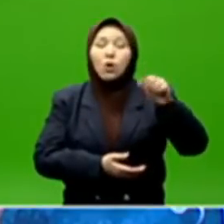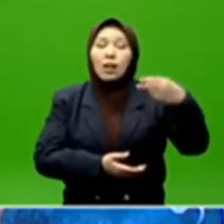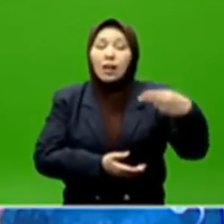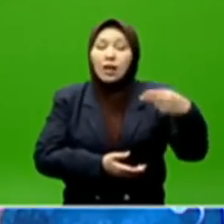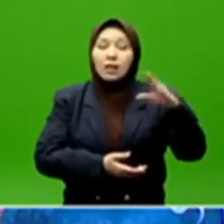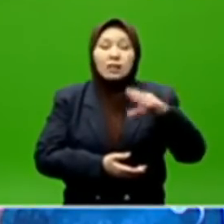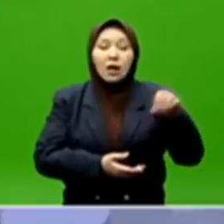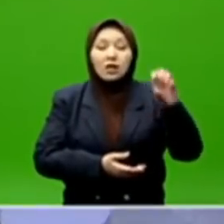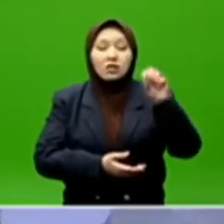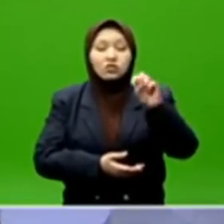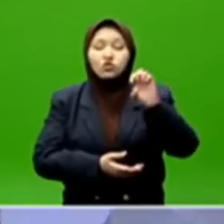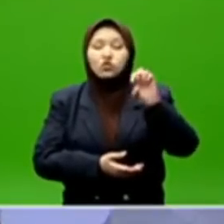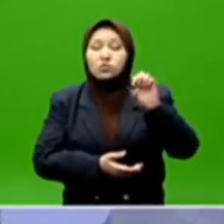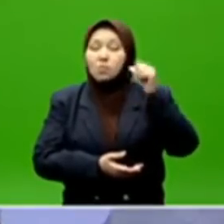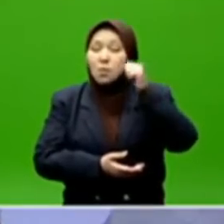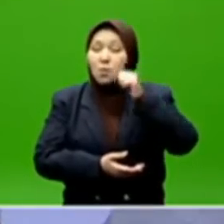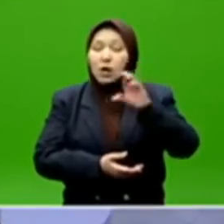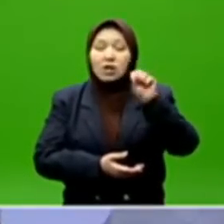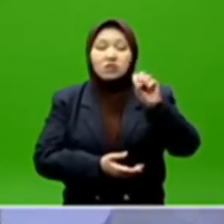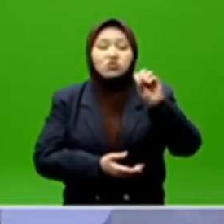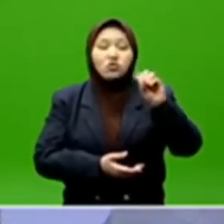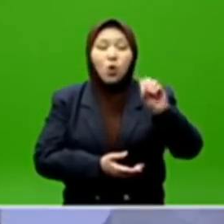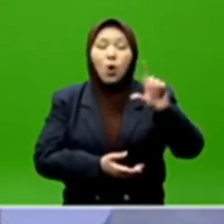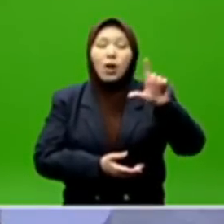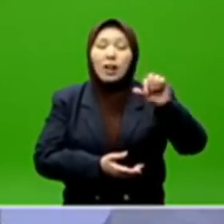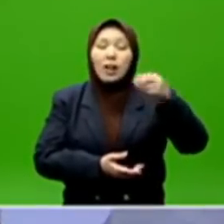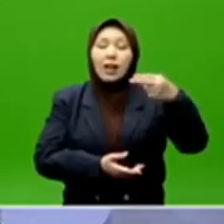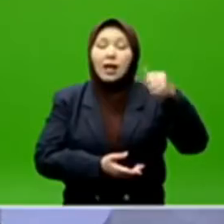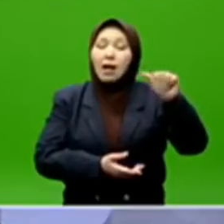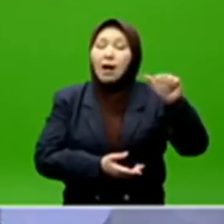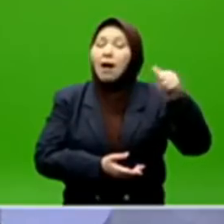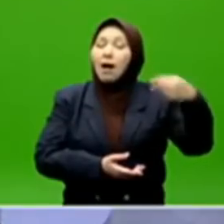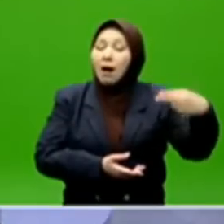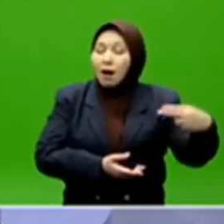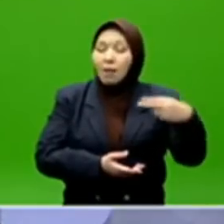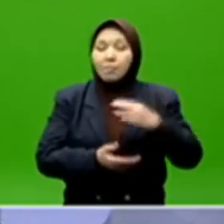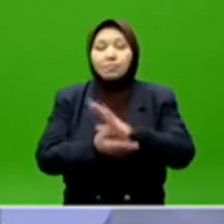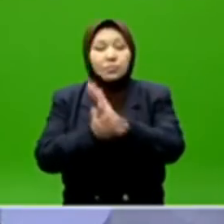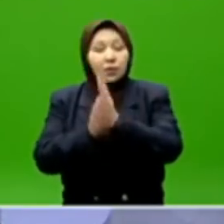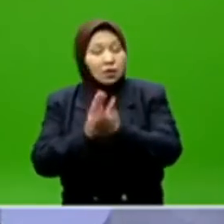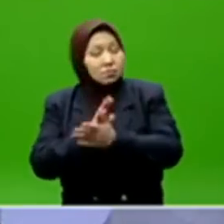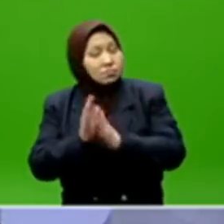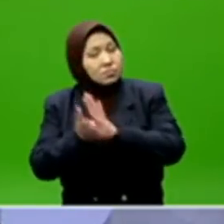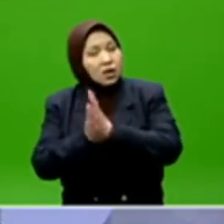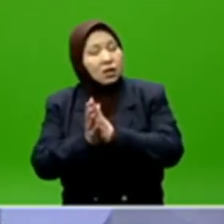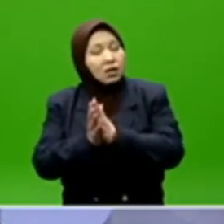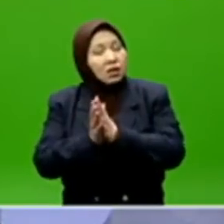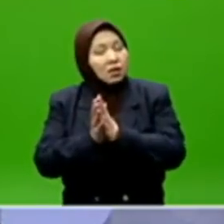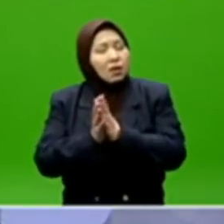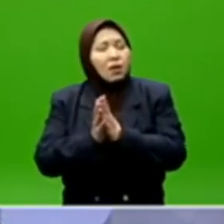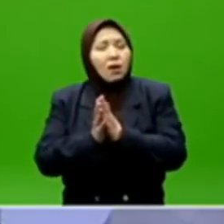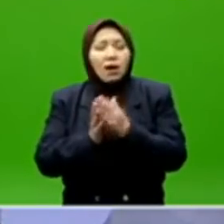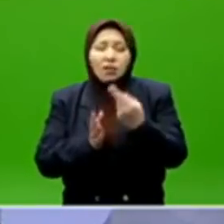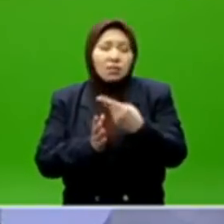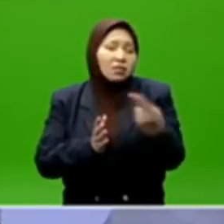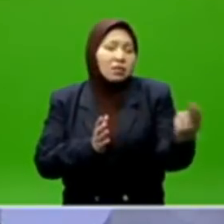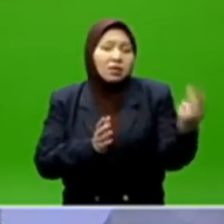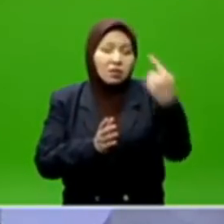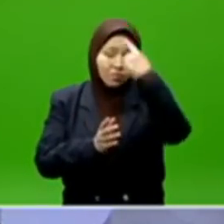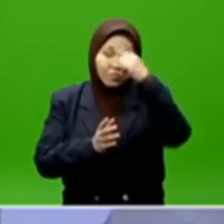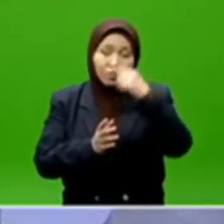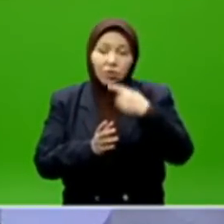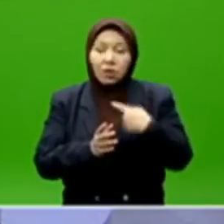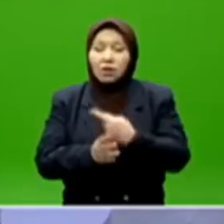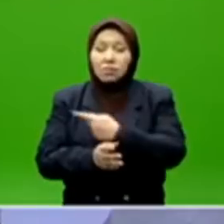kita tergolong dalam anak-anak yang soleh dan soleha, menjadi permata buat ibu dan ayah kita, mudah-mudahan. Amin ya